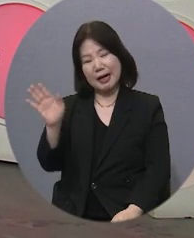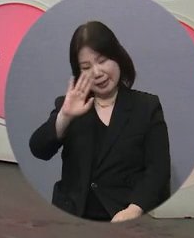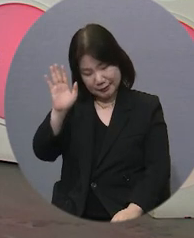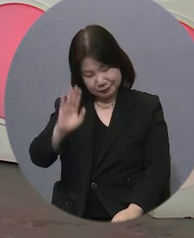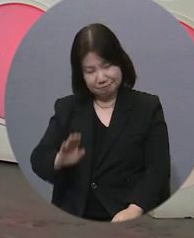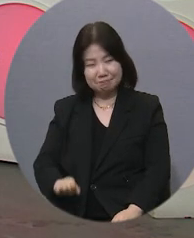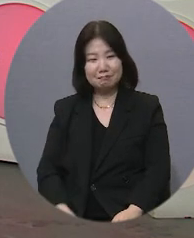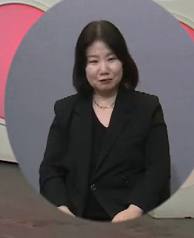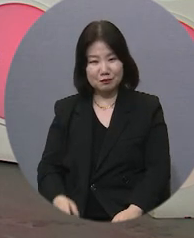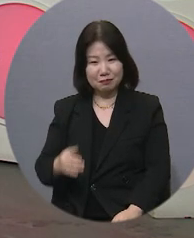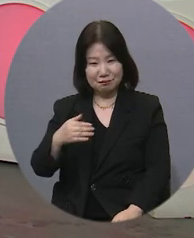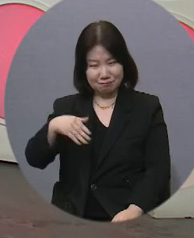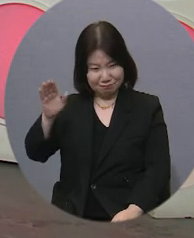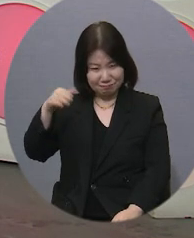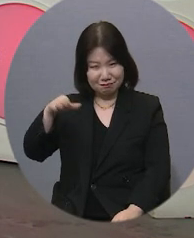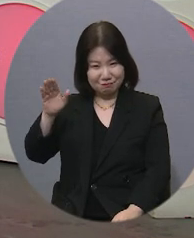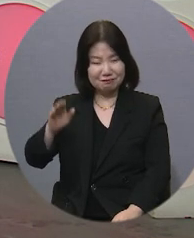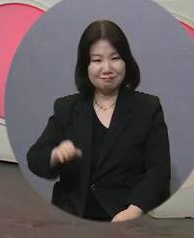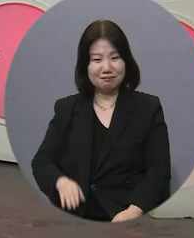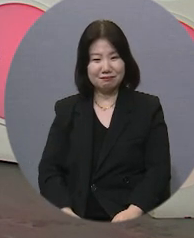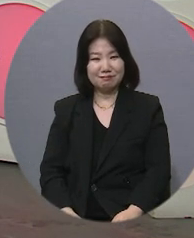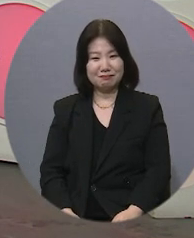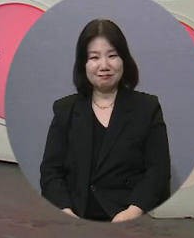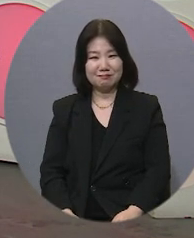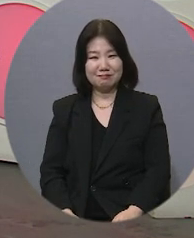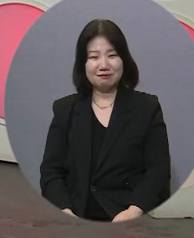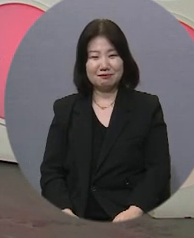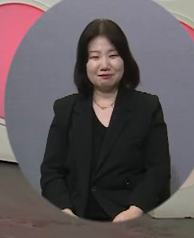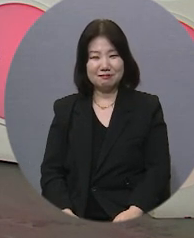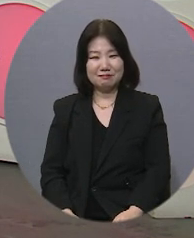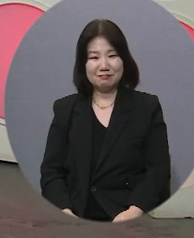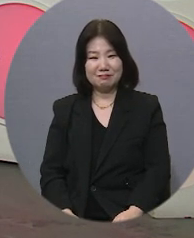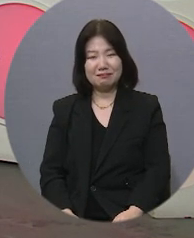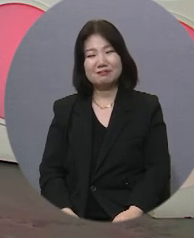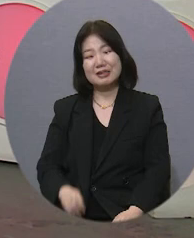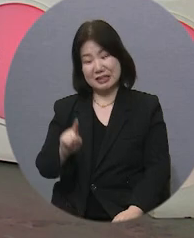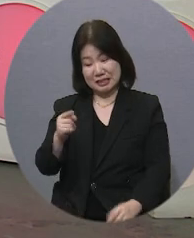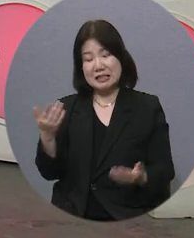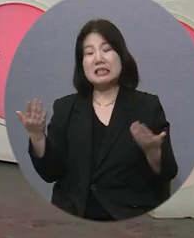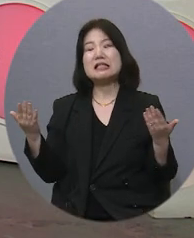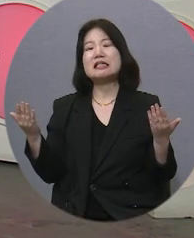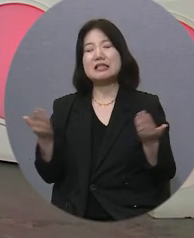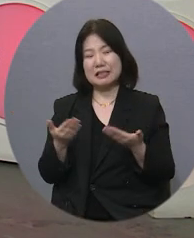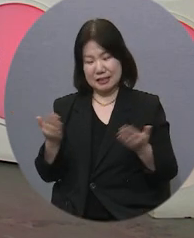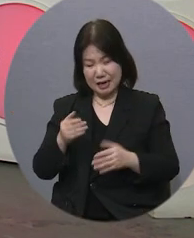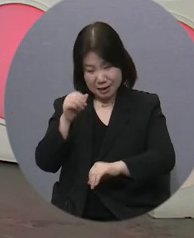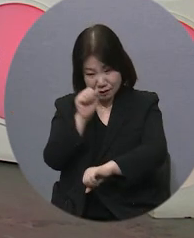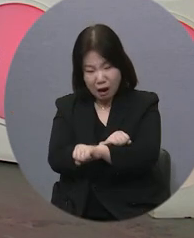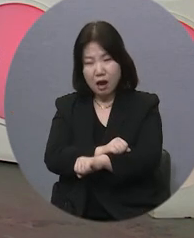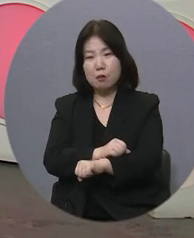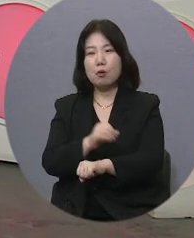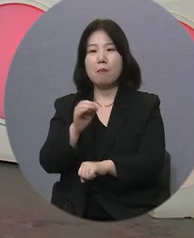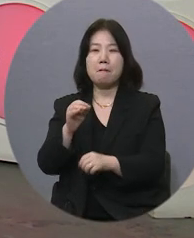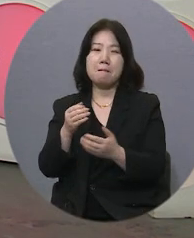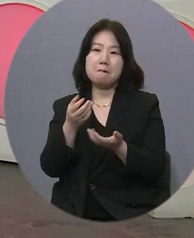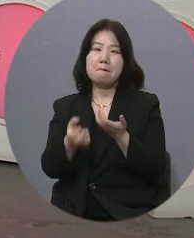고개를 저었습니다. 이 일이나 잘하면 그게 밥값이요.